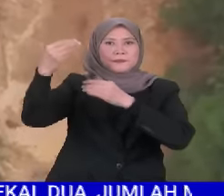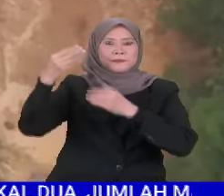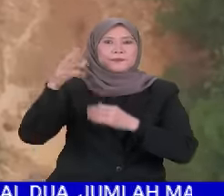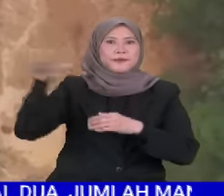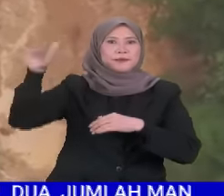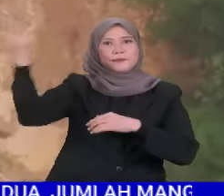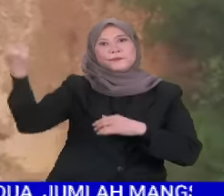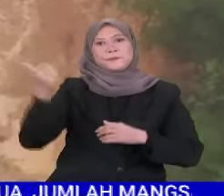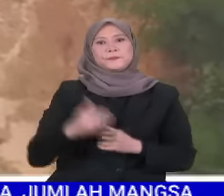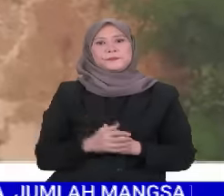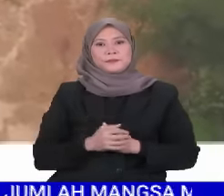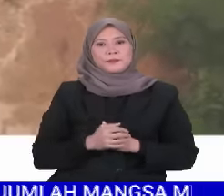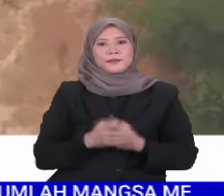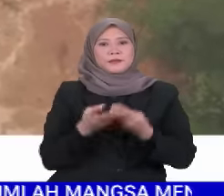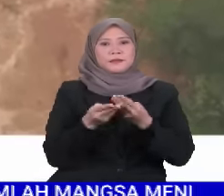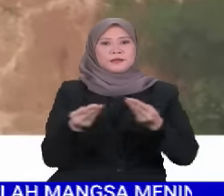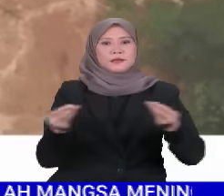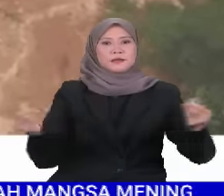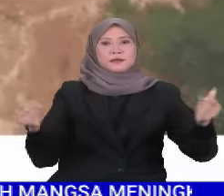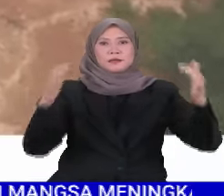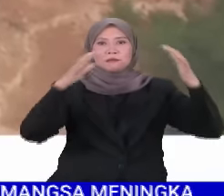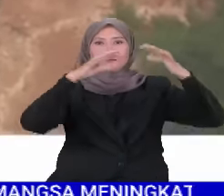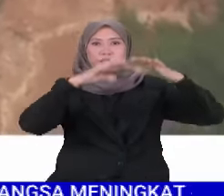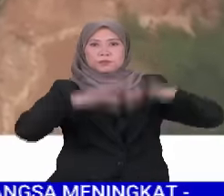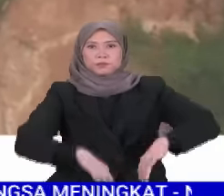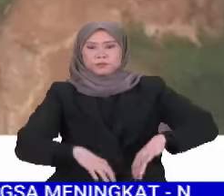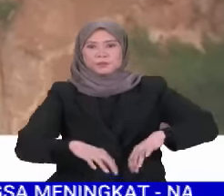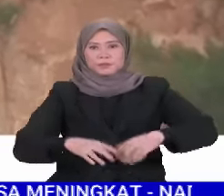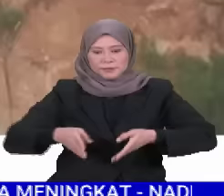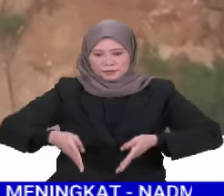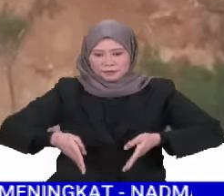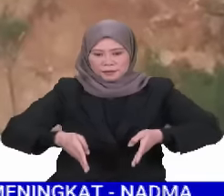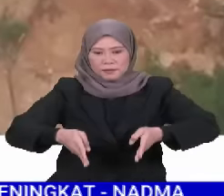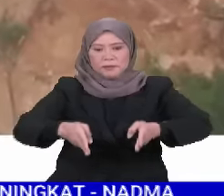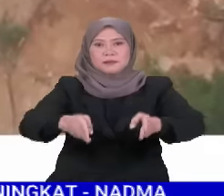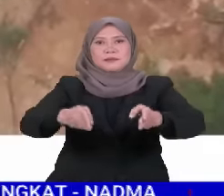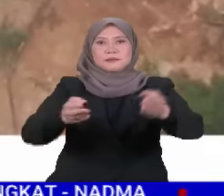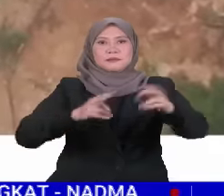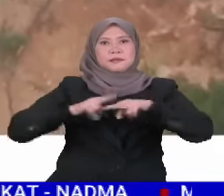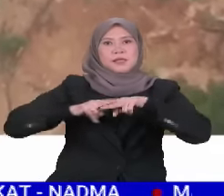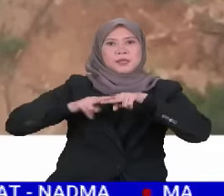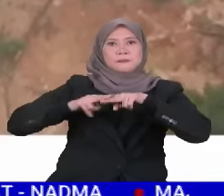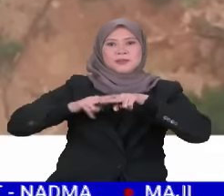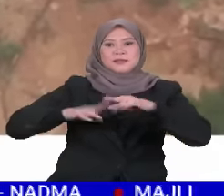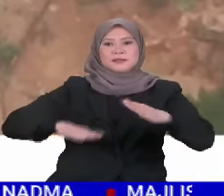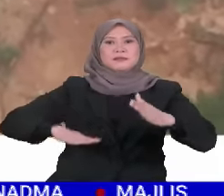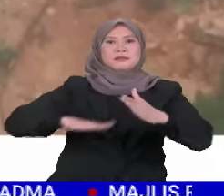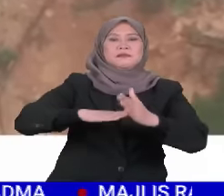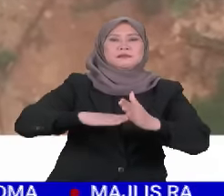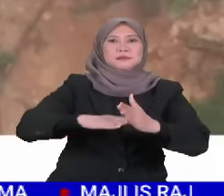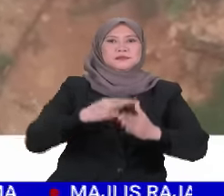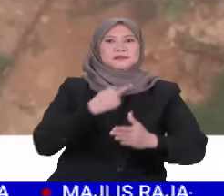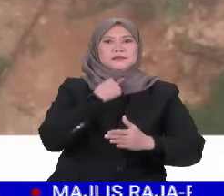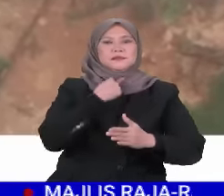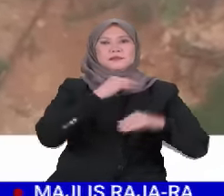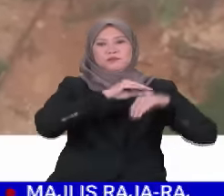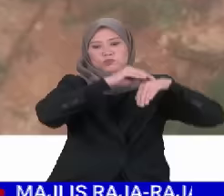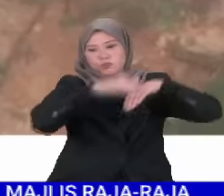tanah runtuh akibat hujan lebat telah menyebabkan jalan raya dan laluan kereta api terhalang di Brazil